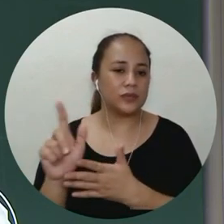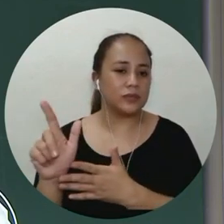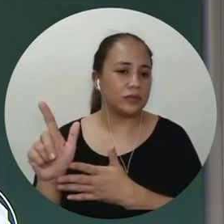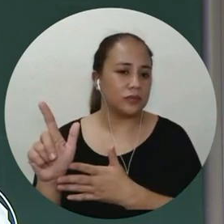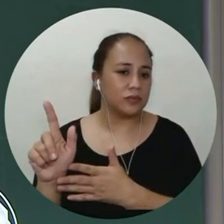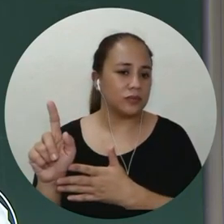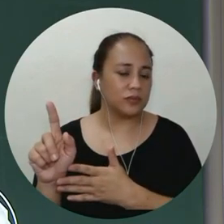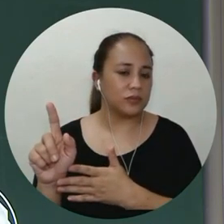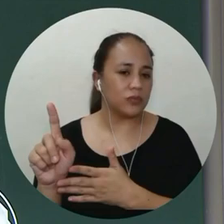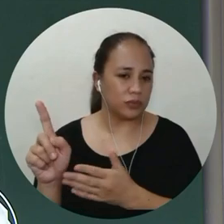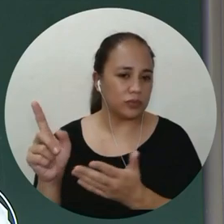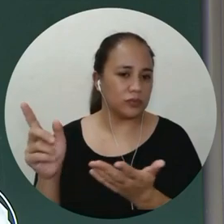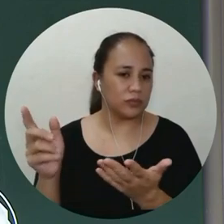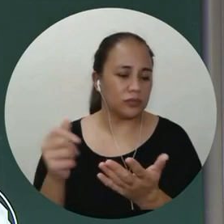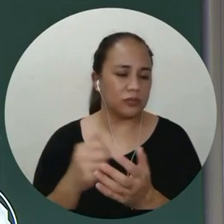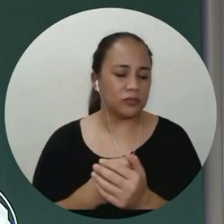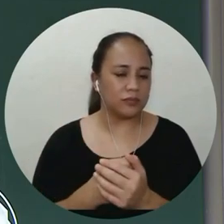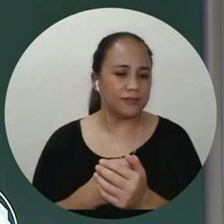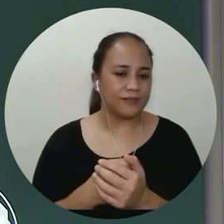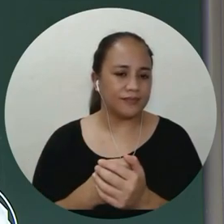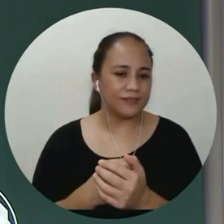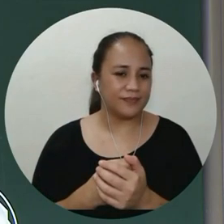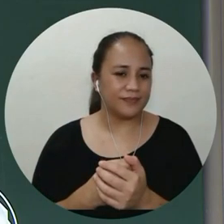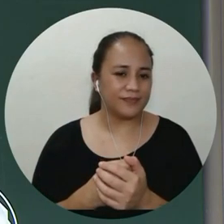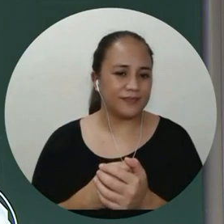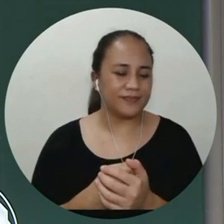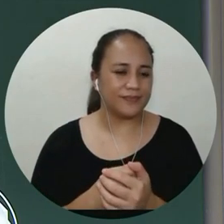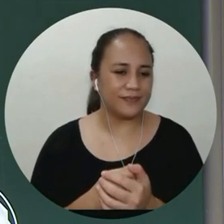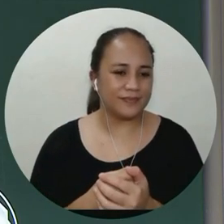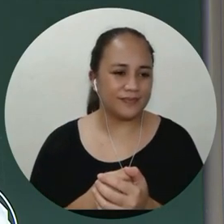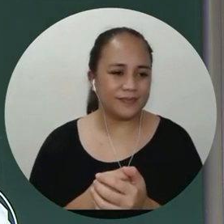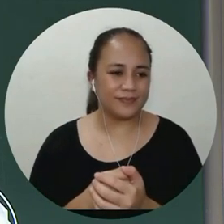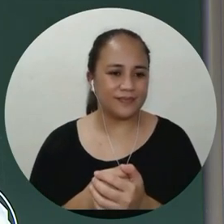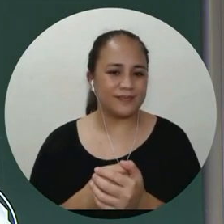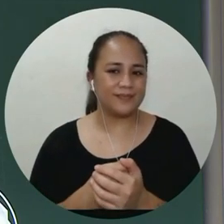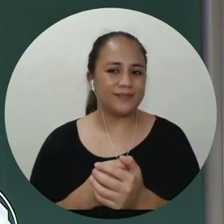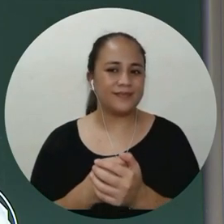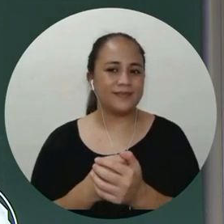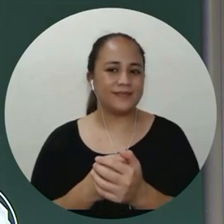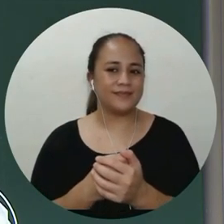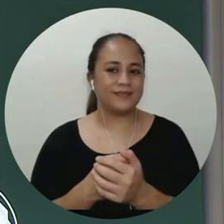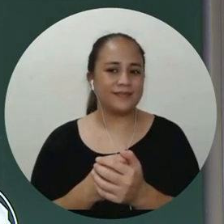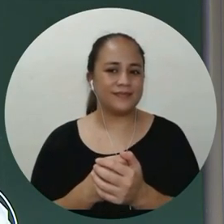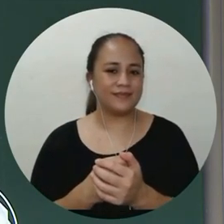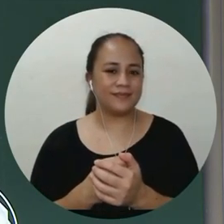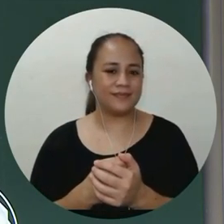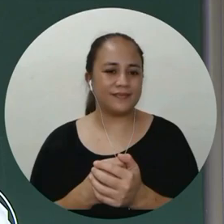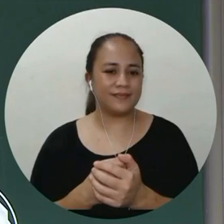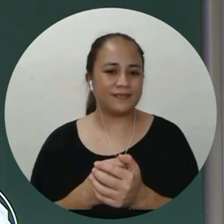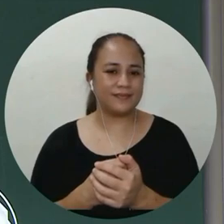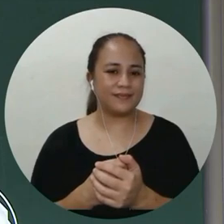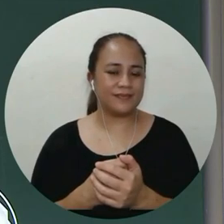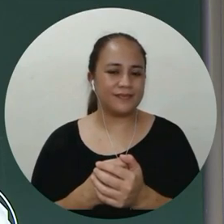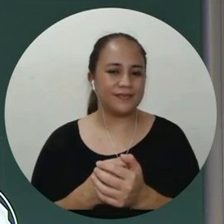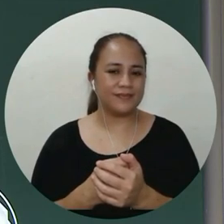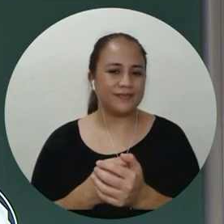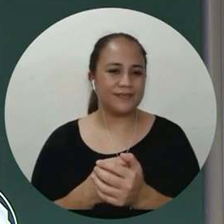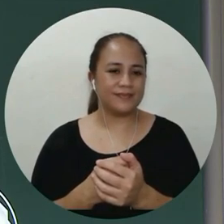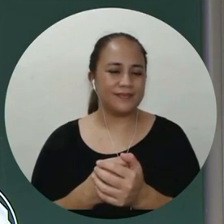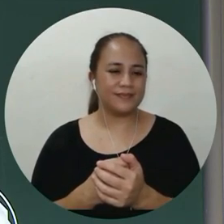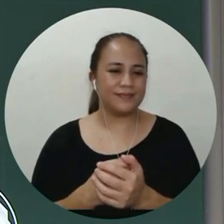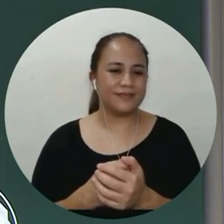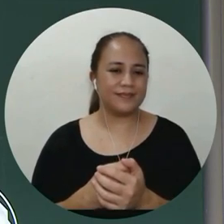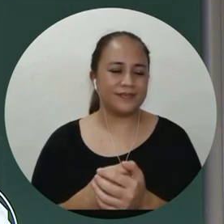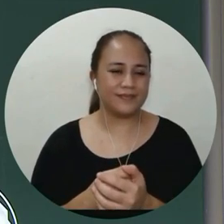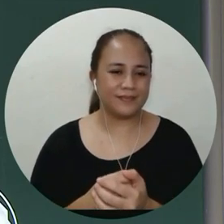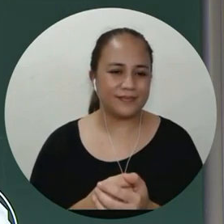하나님의 나라를 전파하며 주 예수에 관한 모든 것을 담대히 거침없이